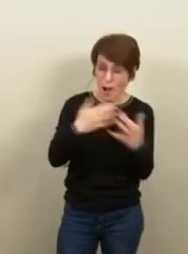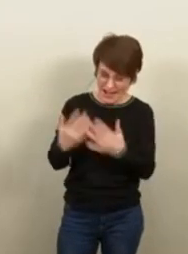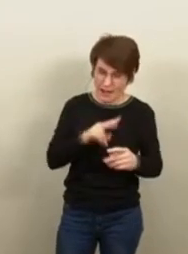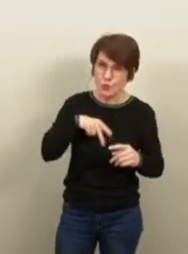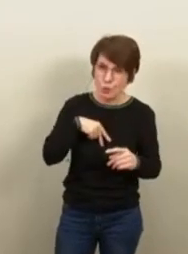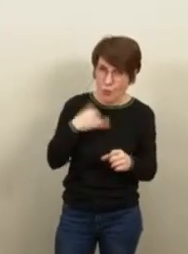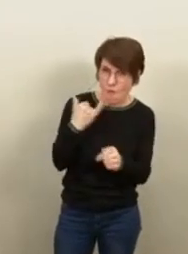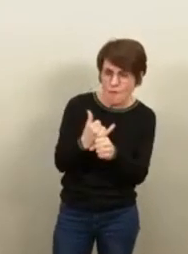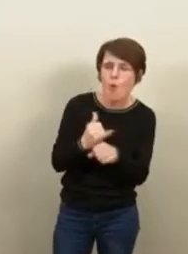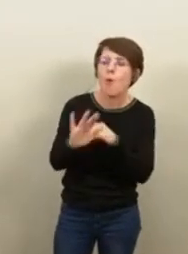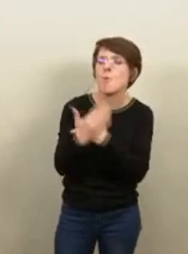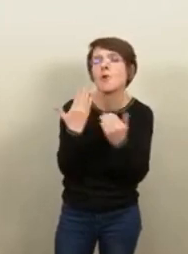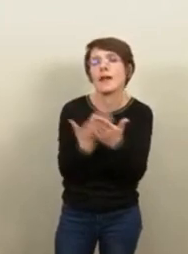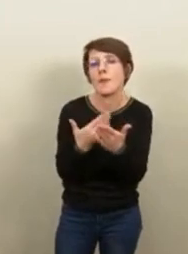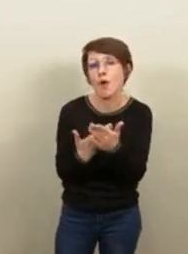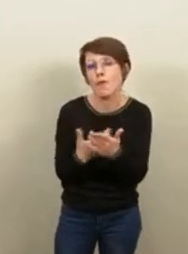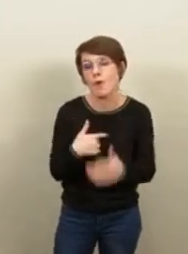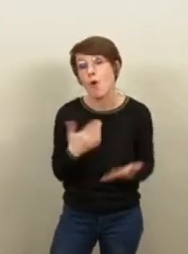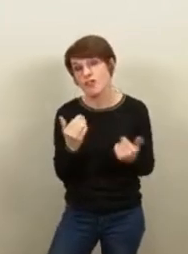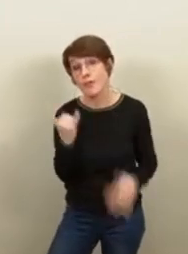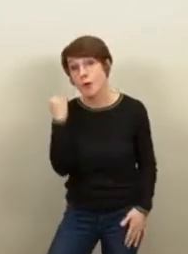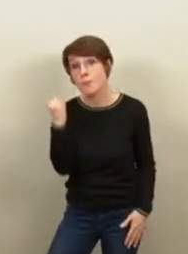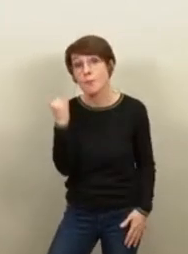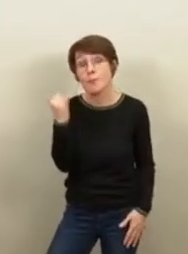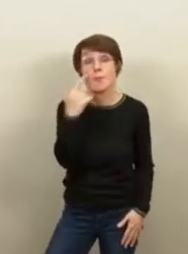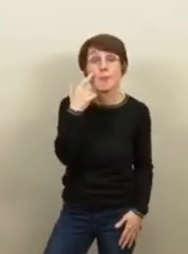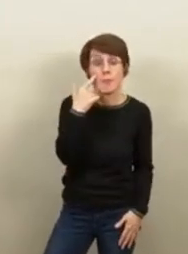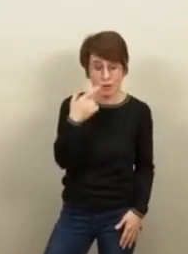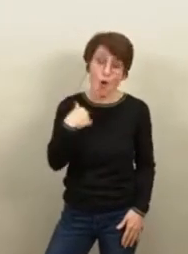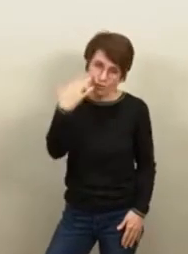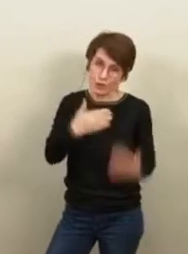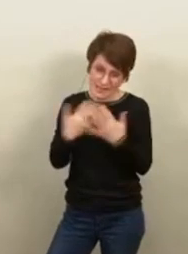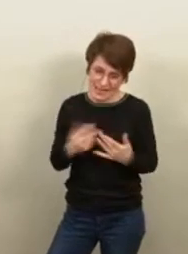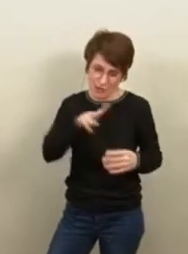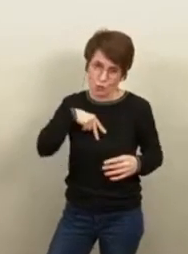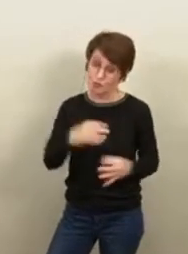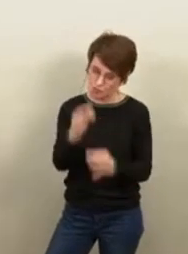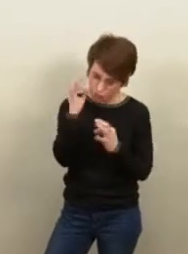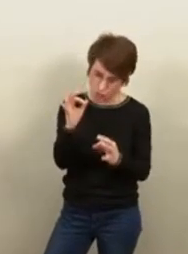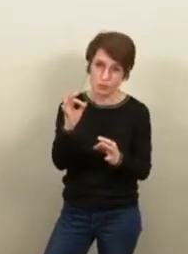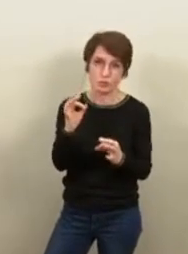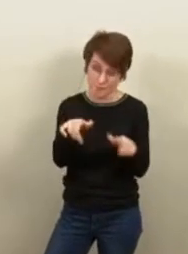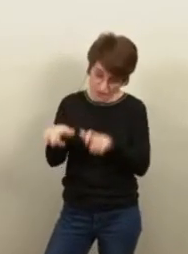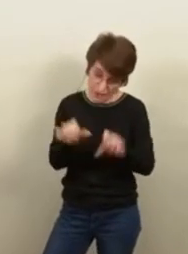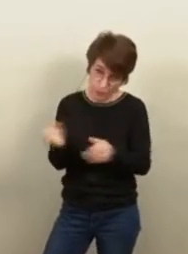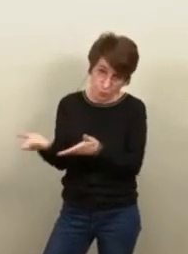incorrects. Mais je risque d'attendre longtemps, car ils sont justes et vérifiables. Je vous remercie.